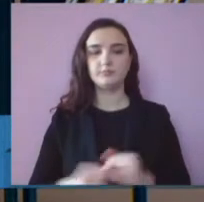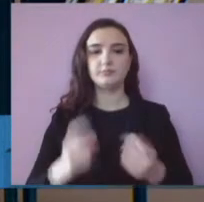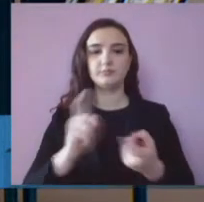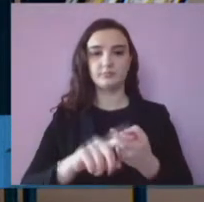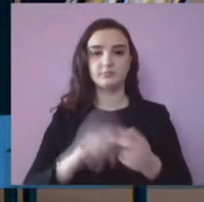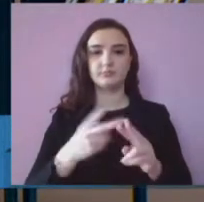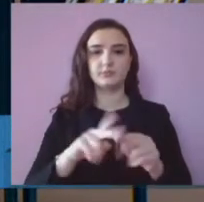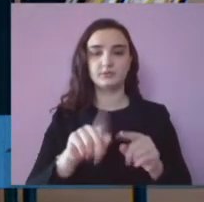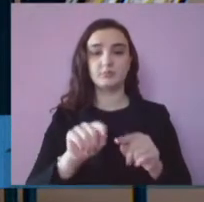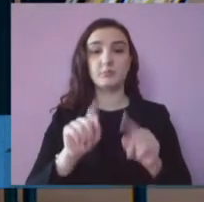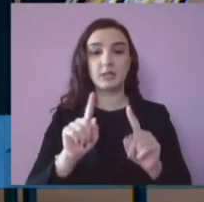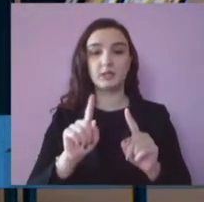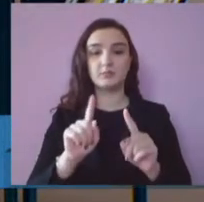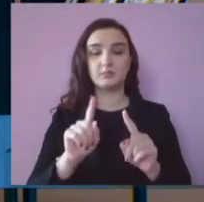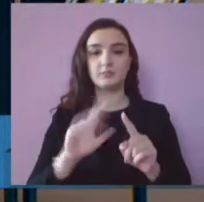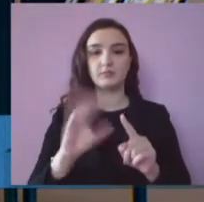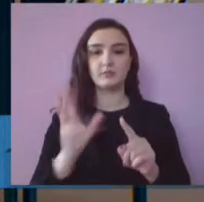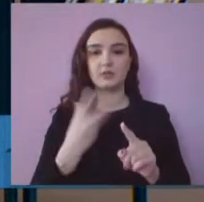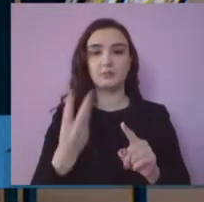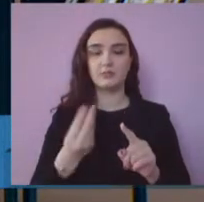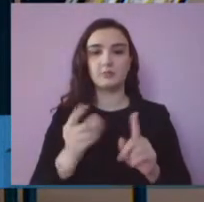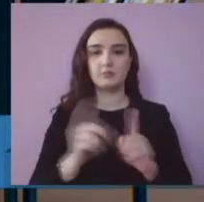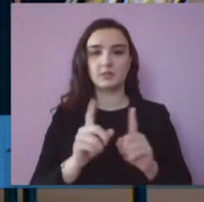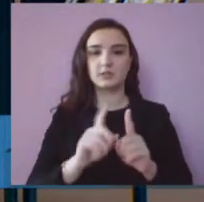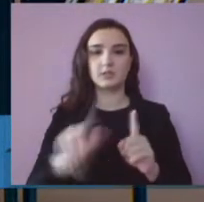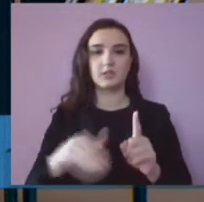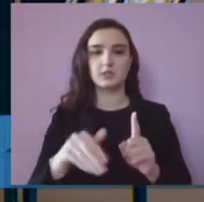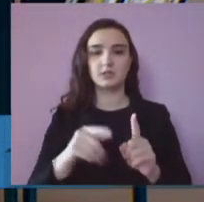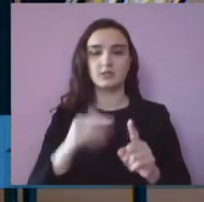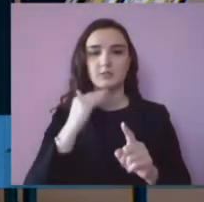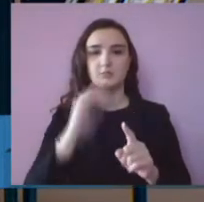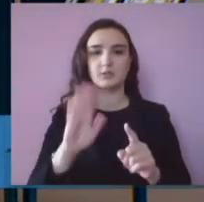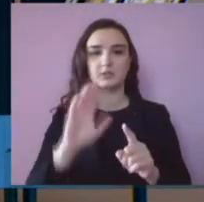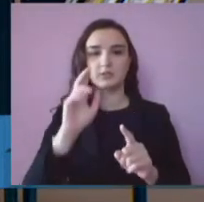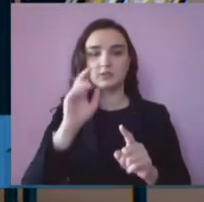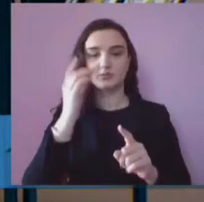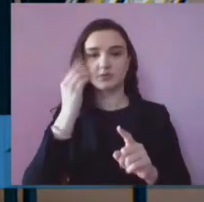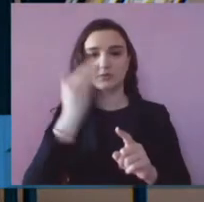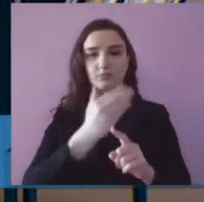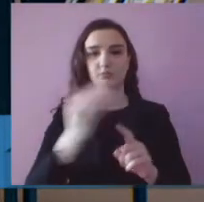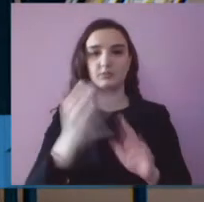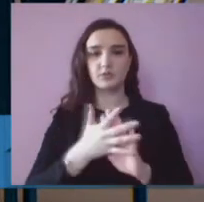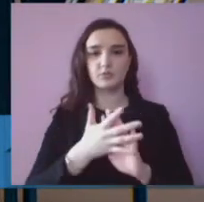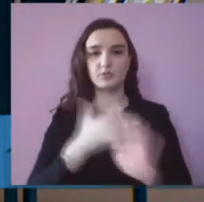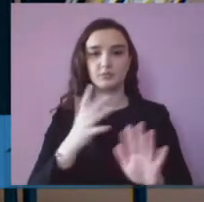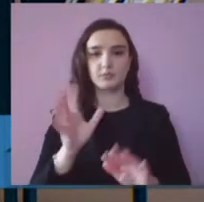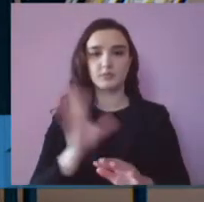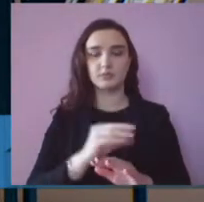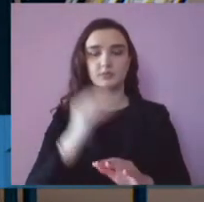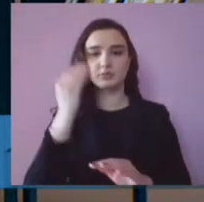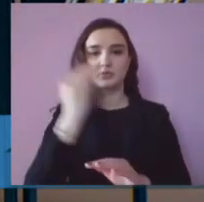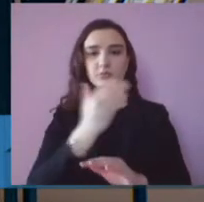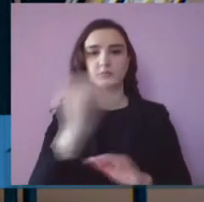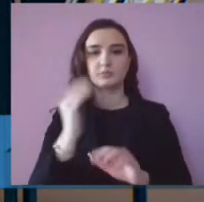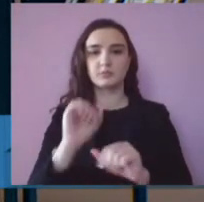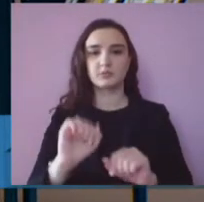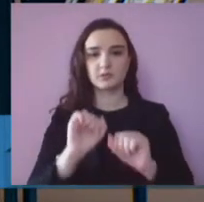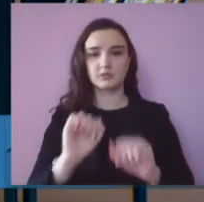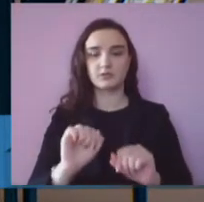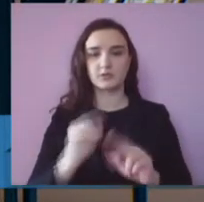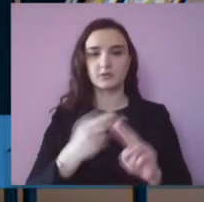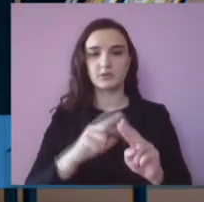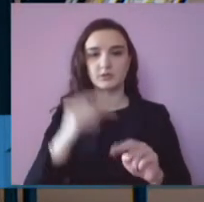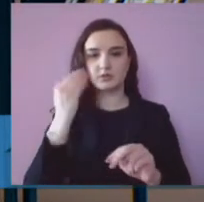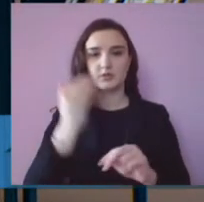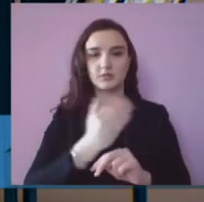დამარცხებისათვის. მაგრამ აი ეს ყველაფერი მაინც არ არის საკმარისი. საზოგადოების გაცნობიერება, საზოგადოების მხარდაჭერა, საზოგადოების